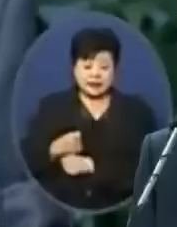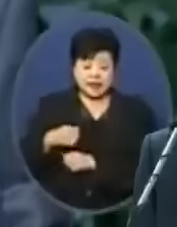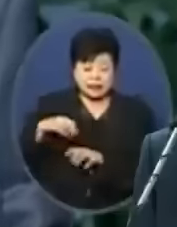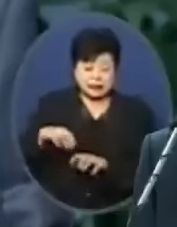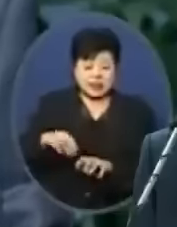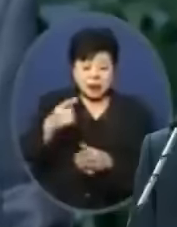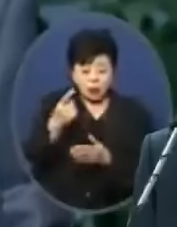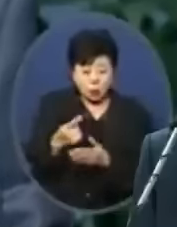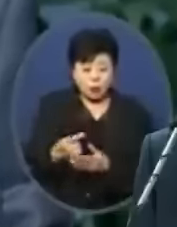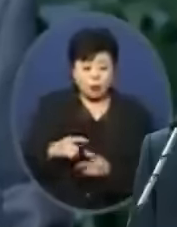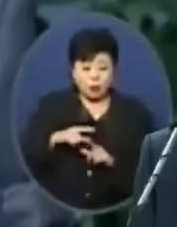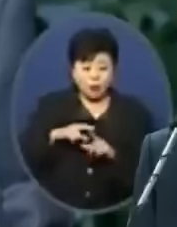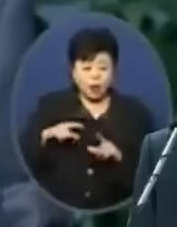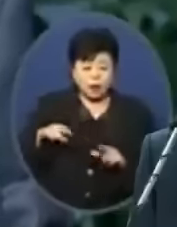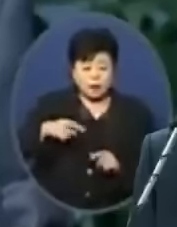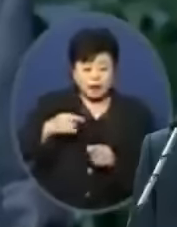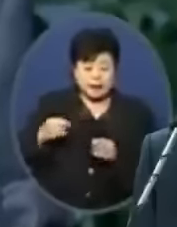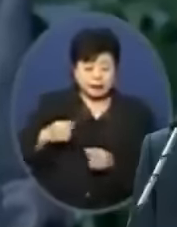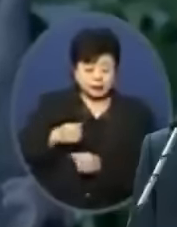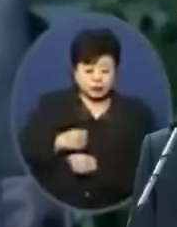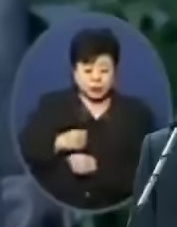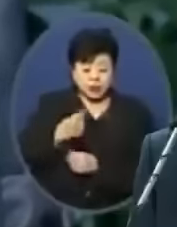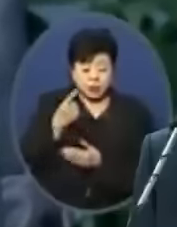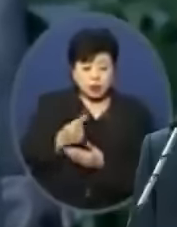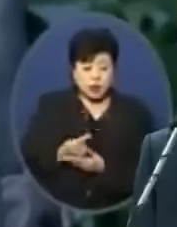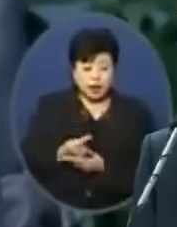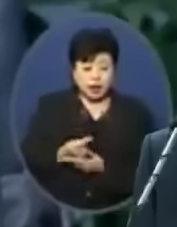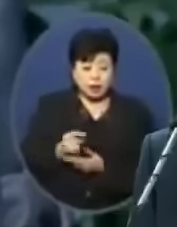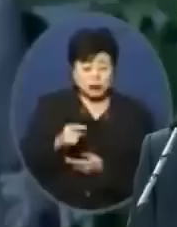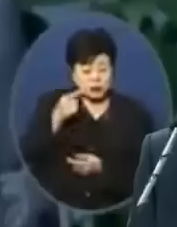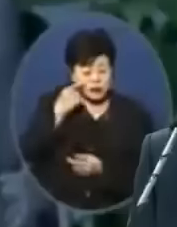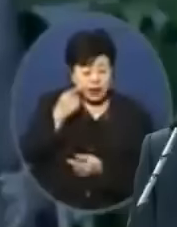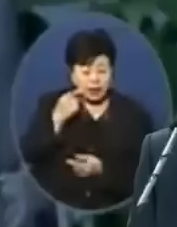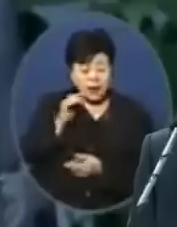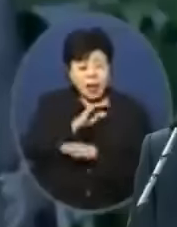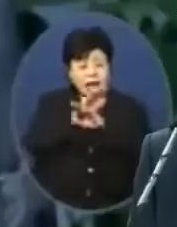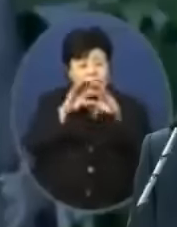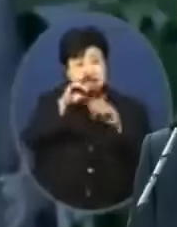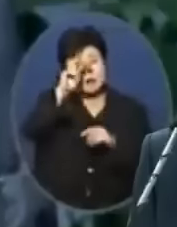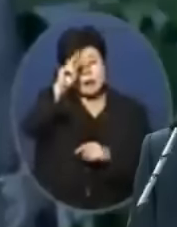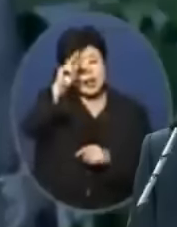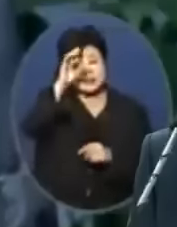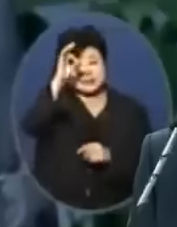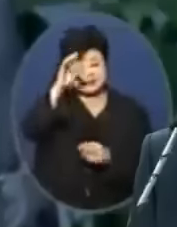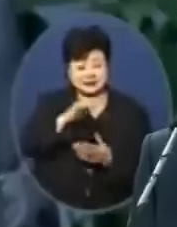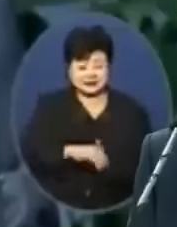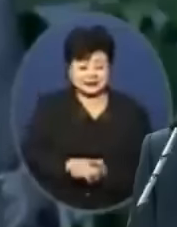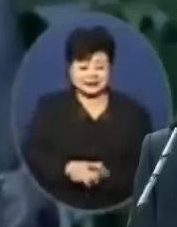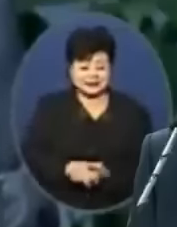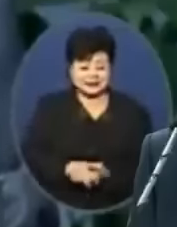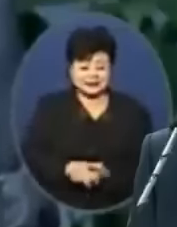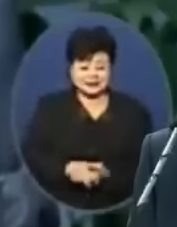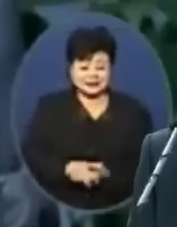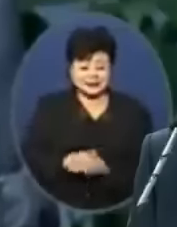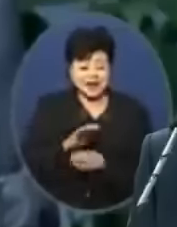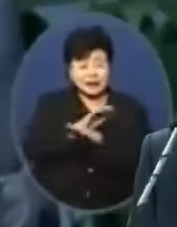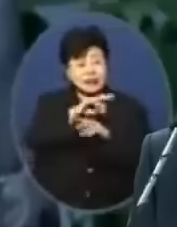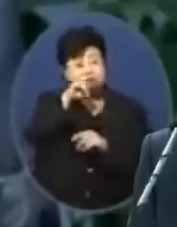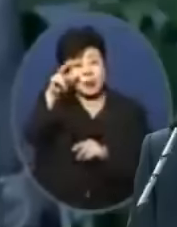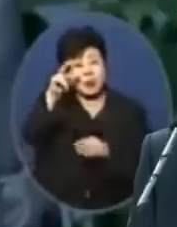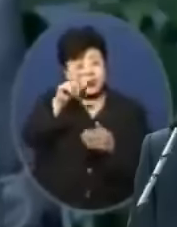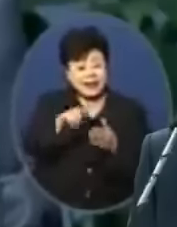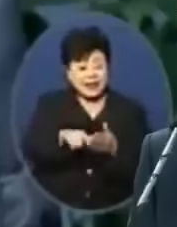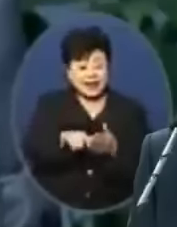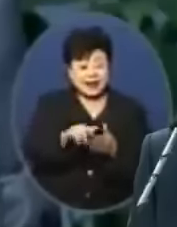뒤에는 애굽의 백만 대군이요. 어디를 봅니까? 하늘을 쳐다볼 수밖에 없는 것입니다. 그가 하늘을